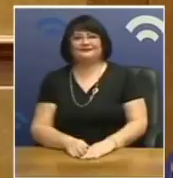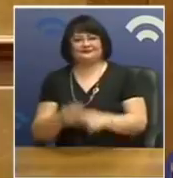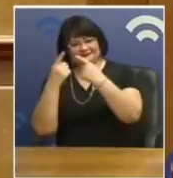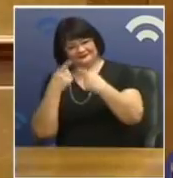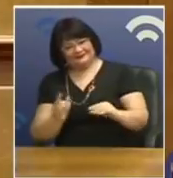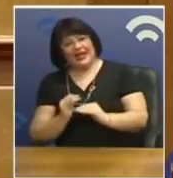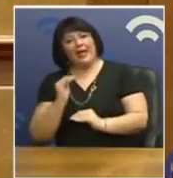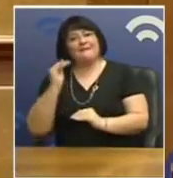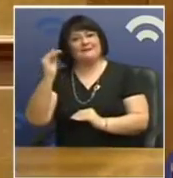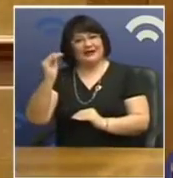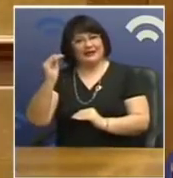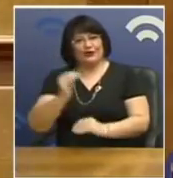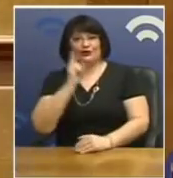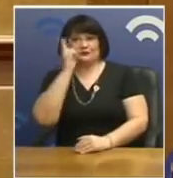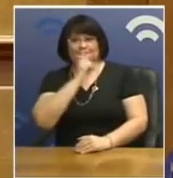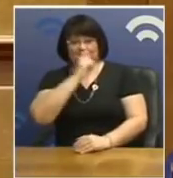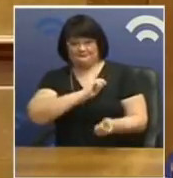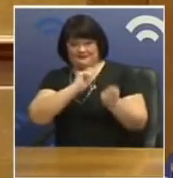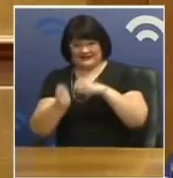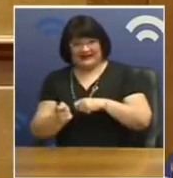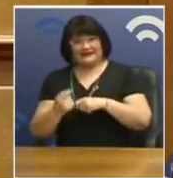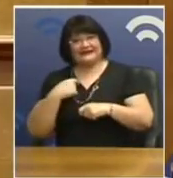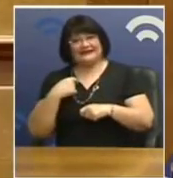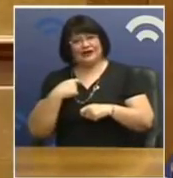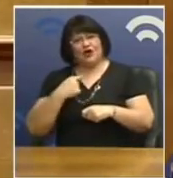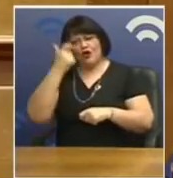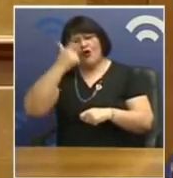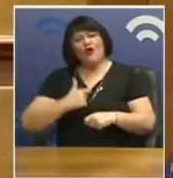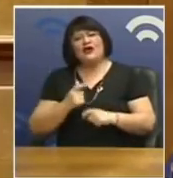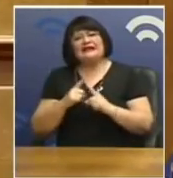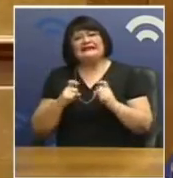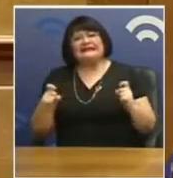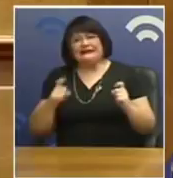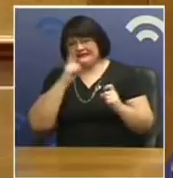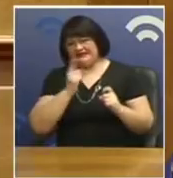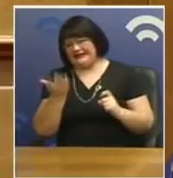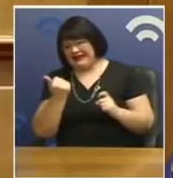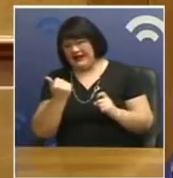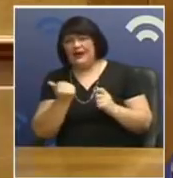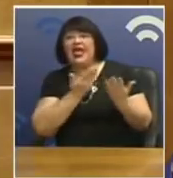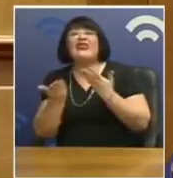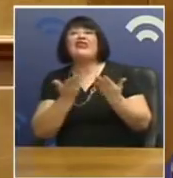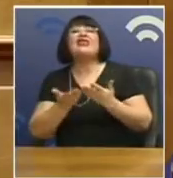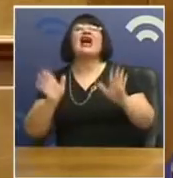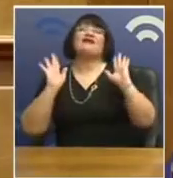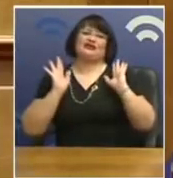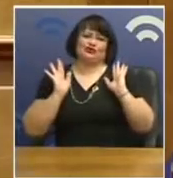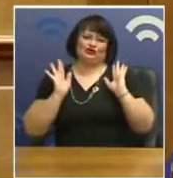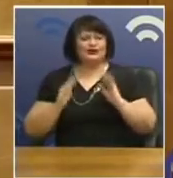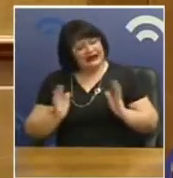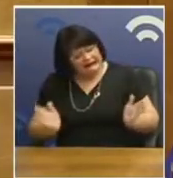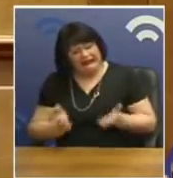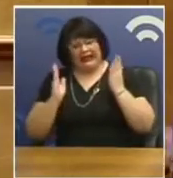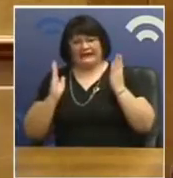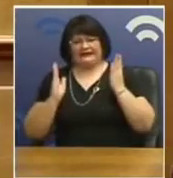στάδιο. Από ψεύτης έγινε αδιάβαστος. Κάτι είναι και αυτό. Από το να είναι κανείς ψεύτης και μάθεται κατά εξακολούθηση, καλύτερα